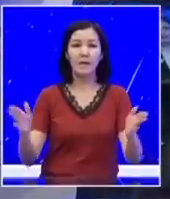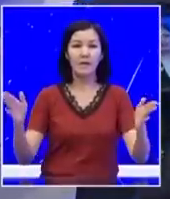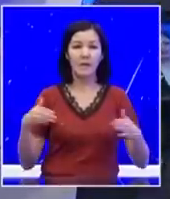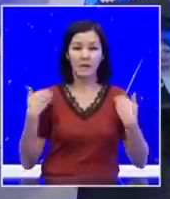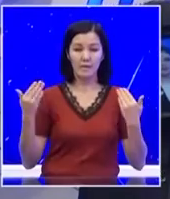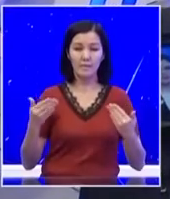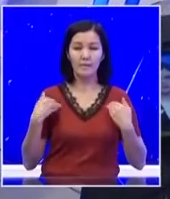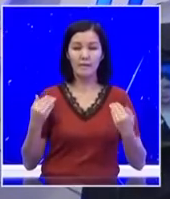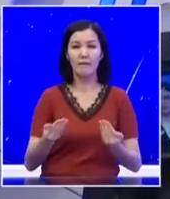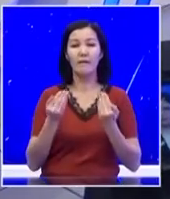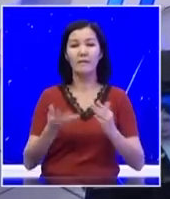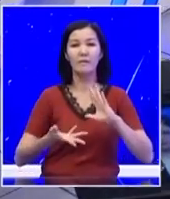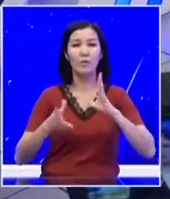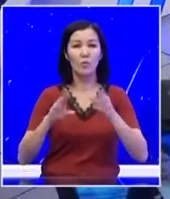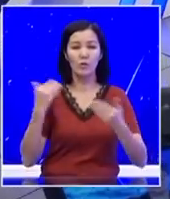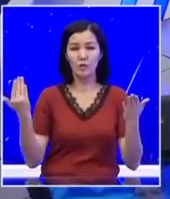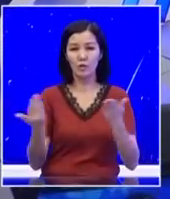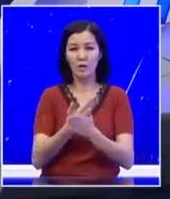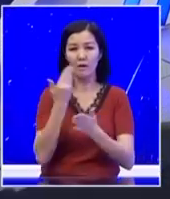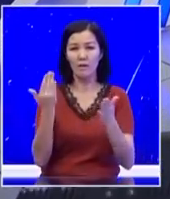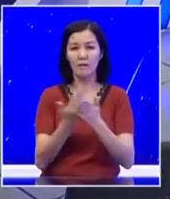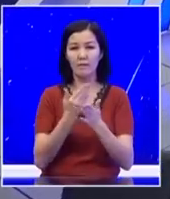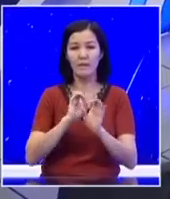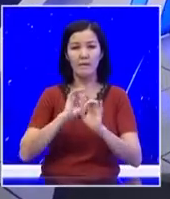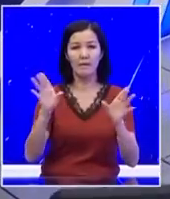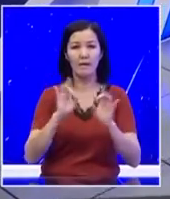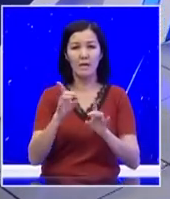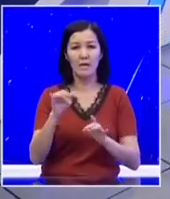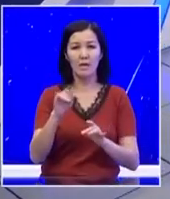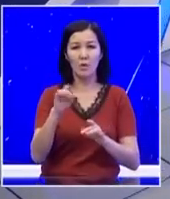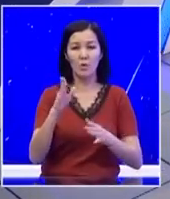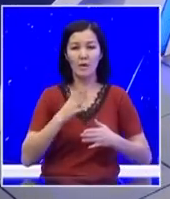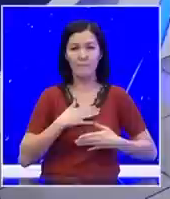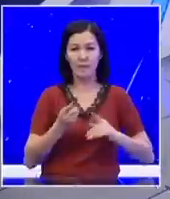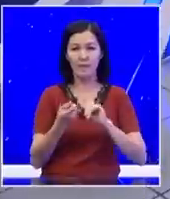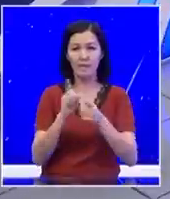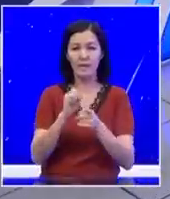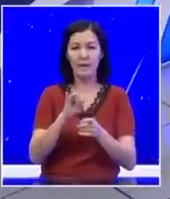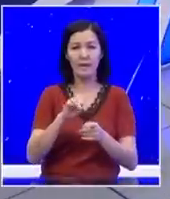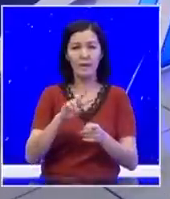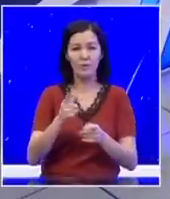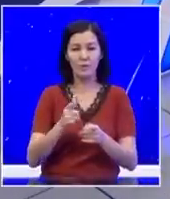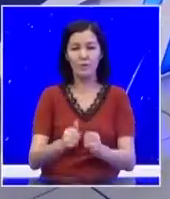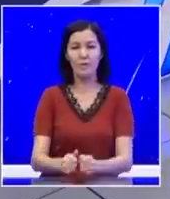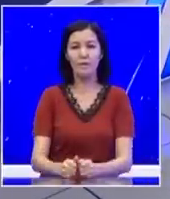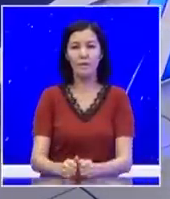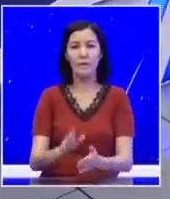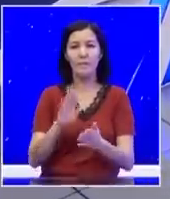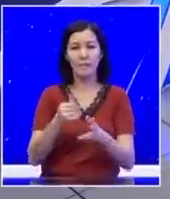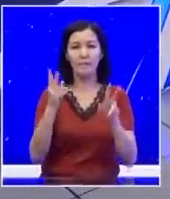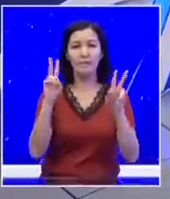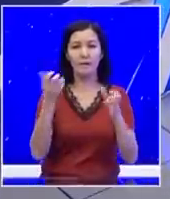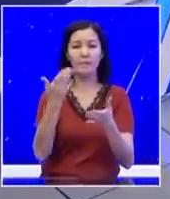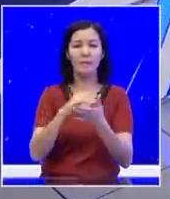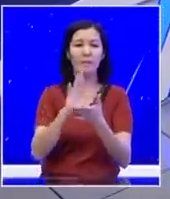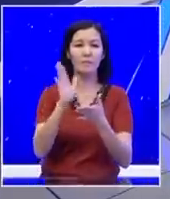Армысыздар, аймақтың басты арнасында қорытынды жаңалықтар. Студияда ақпараттар легімен Гауһар Мұса, сурдо тамада Айгүл Жұмашқызы. Қымбатты көрермен,